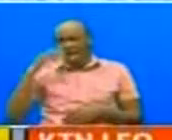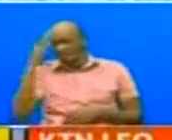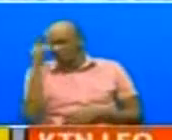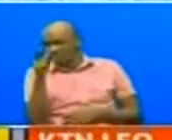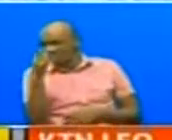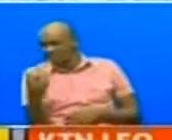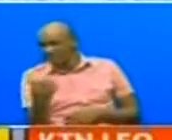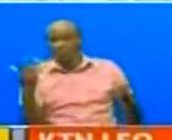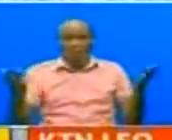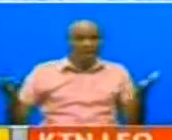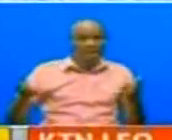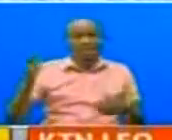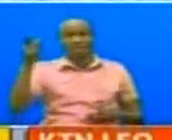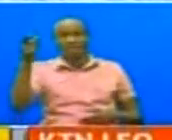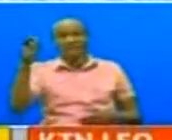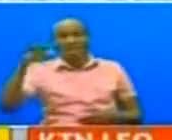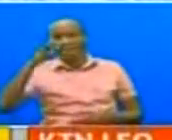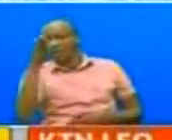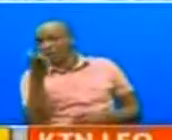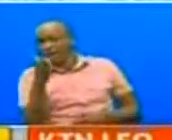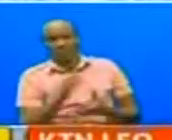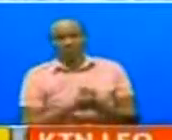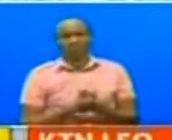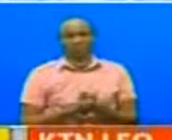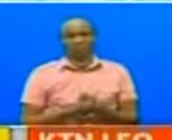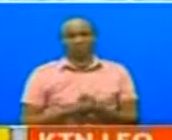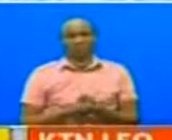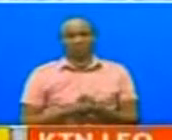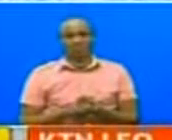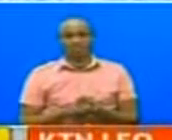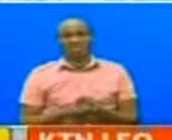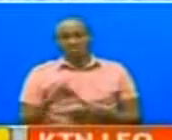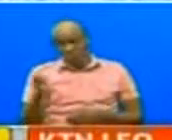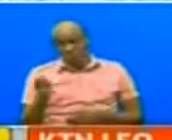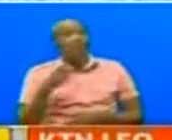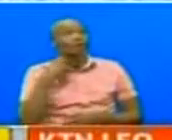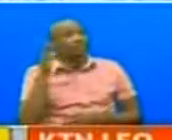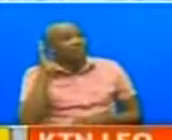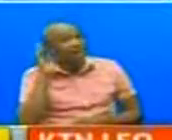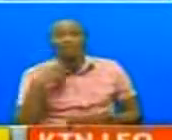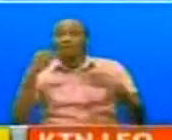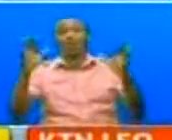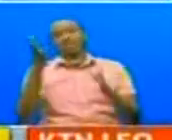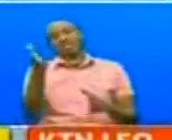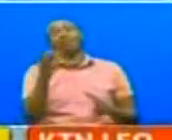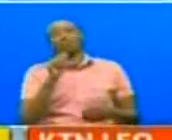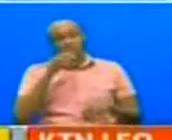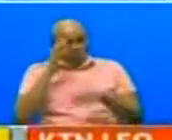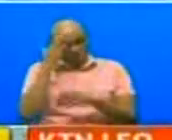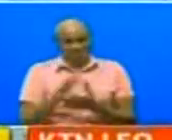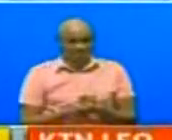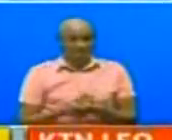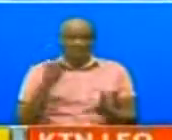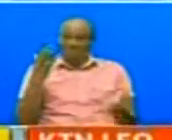hiyo huyu yuko watoto kijana yake yote yuko nini, hiyo kengele kama hiyo. Huenda